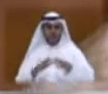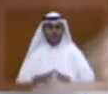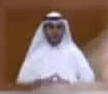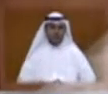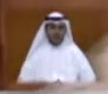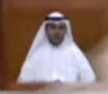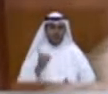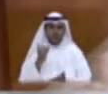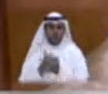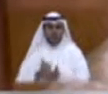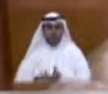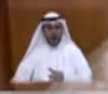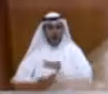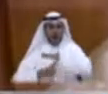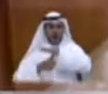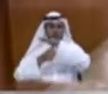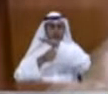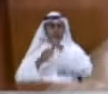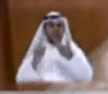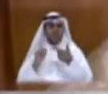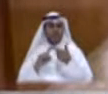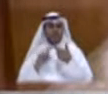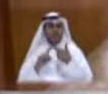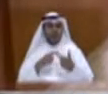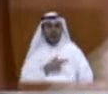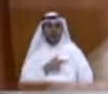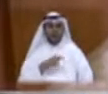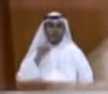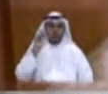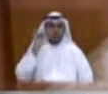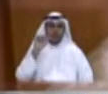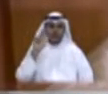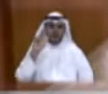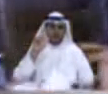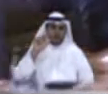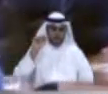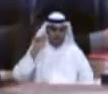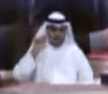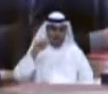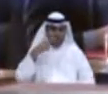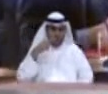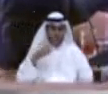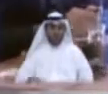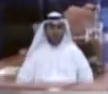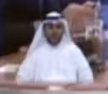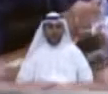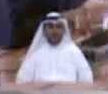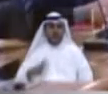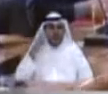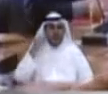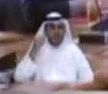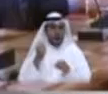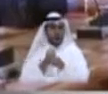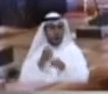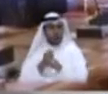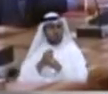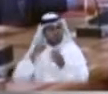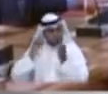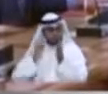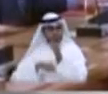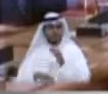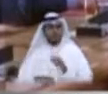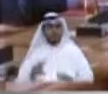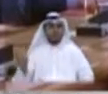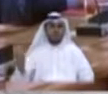لجنة الشؤون المالية والاقتصادية البرلمانية النائب فيصل الشايع في تصريح عقب اجتماع اللجنة العزم على تطبيق هذه الضريبة على